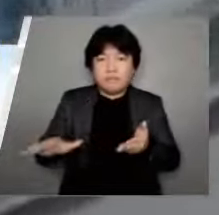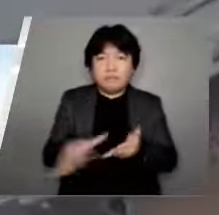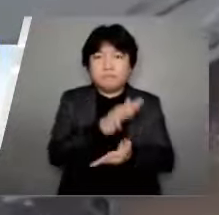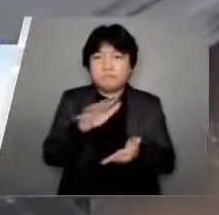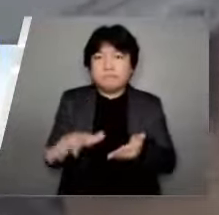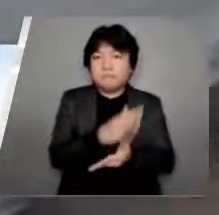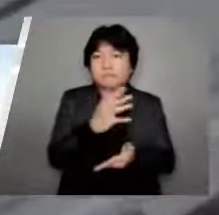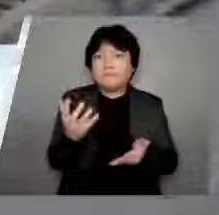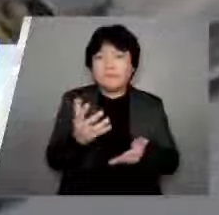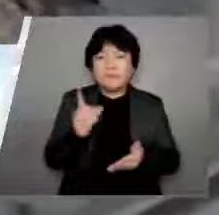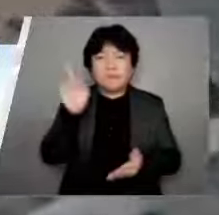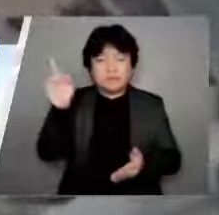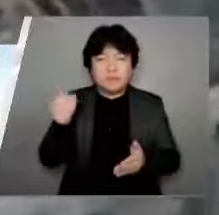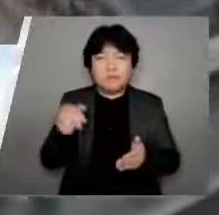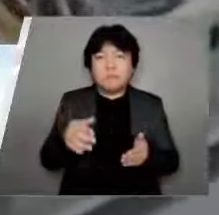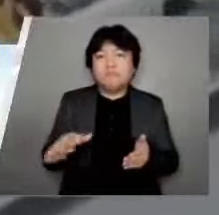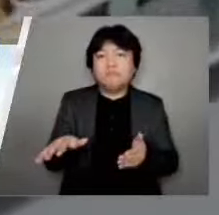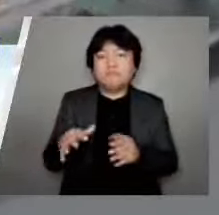Pasig.